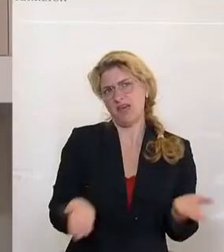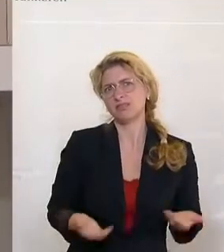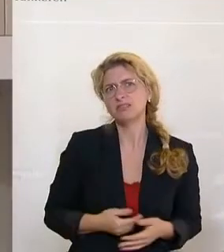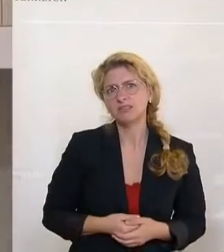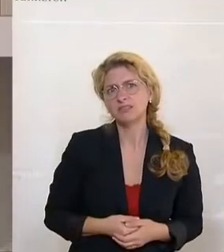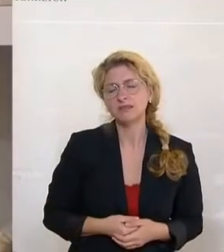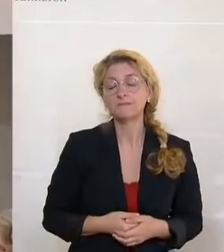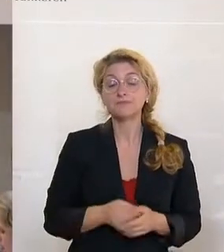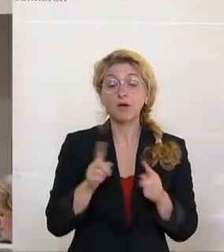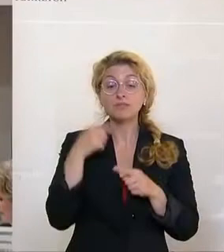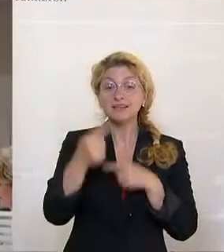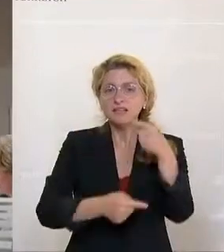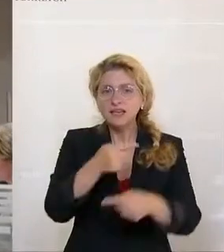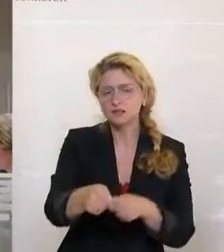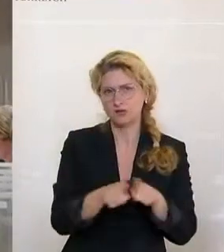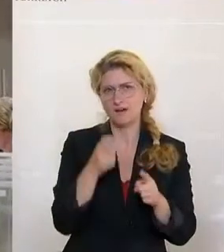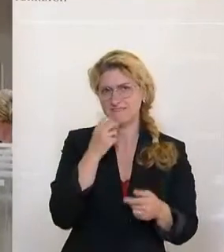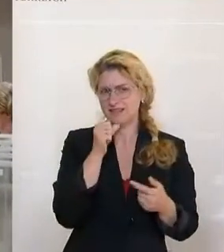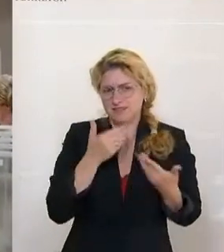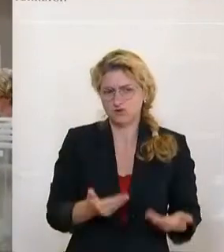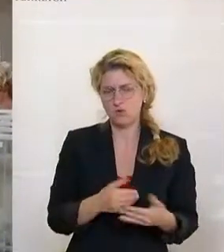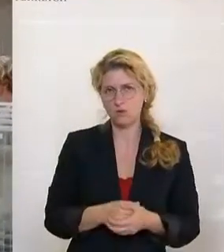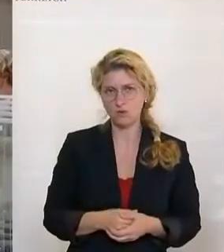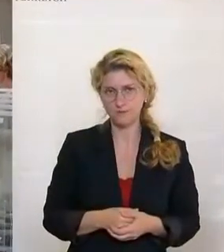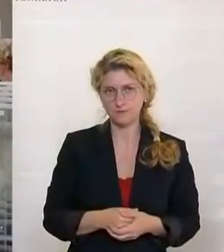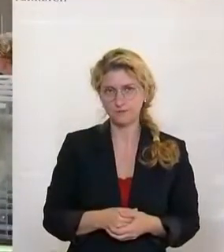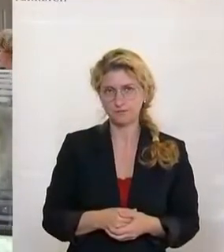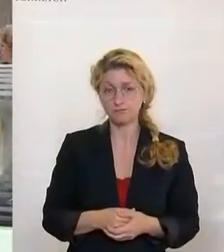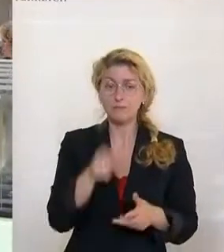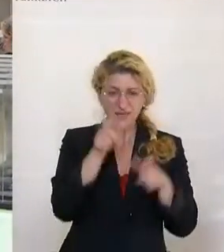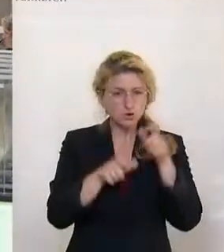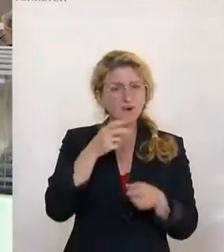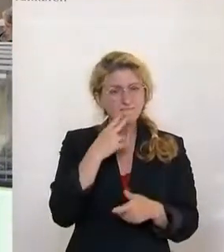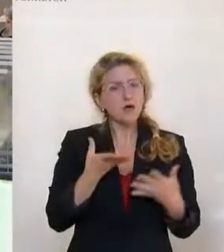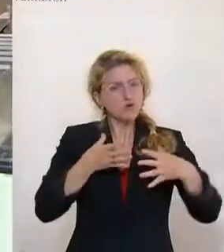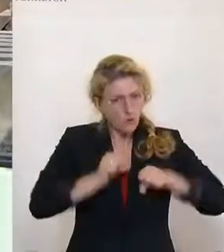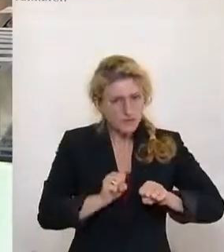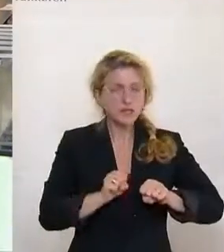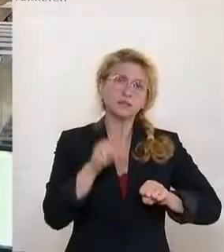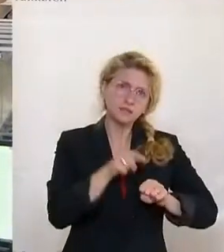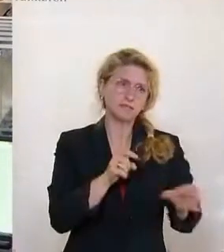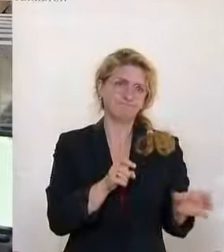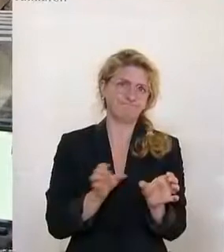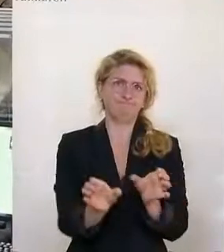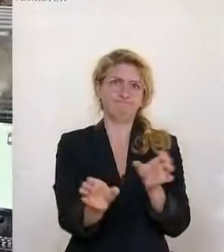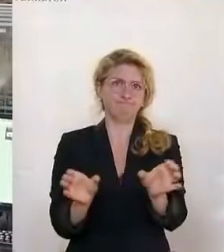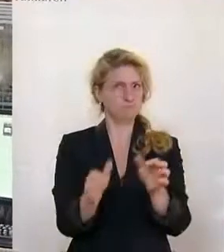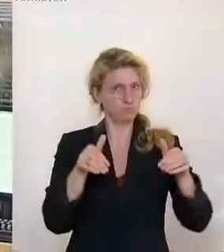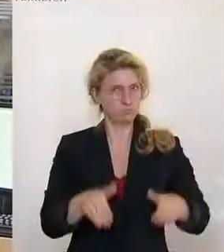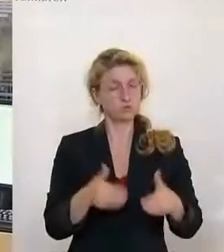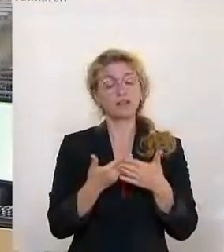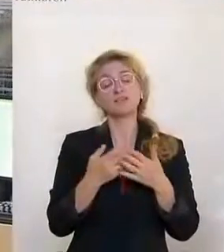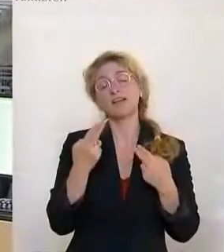und für die nächste Generation wollen. Die Kompetentesten müssten hier überall zum Zug kommen. Und deswegen fordern wir weiterhin die Einführung